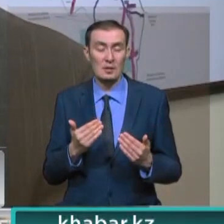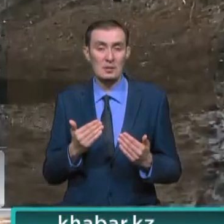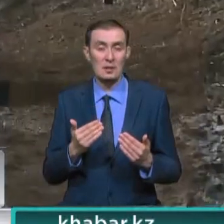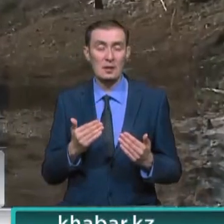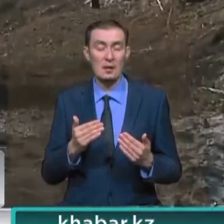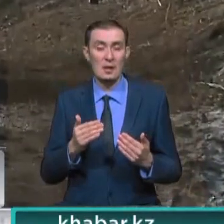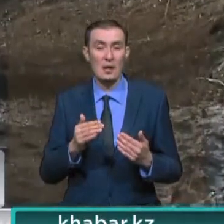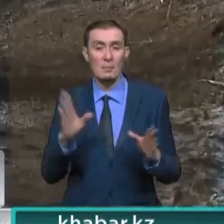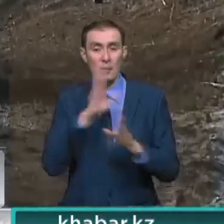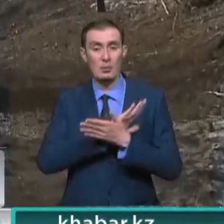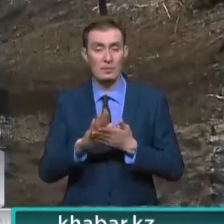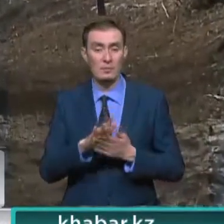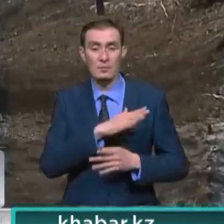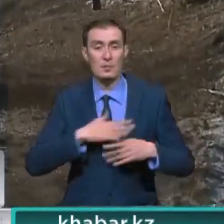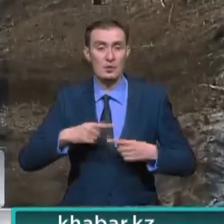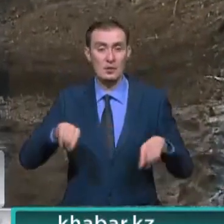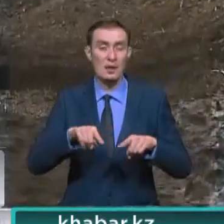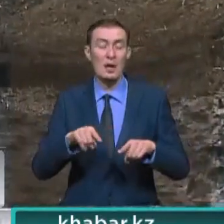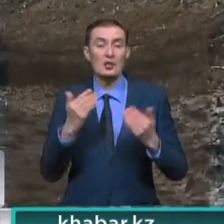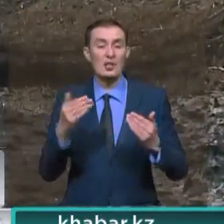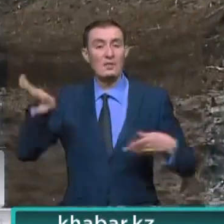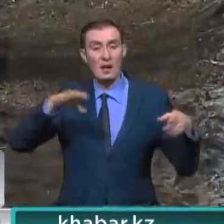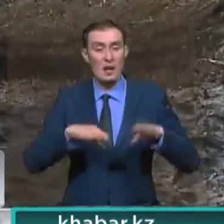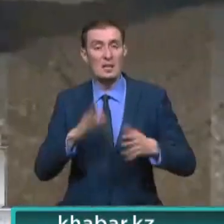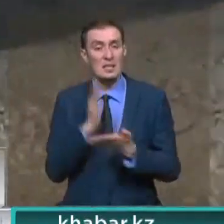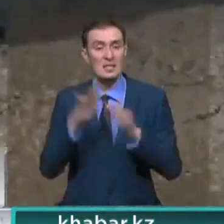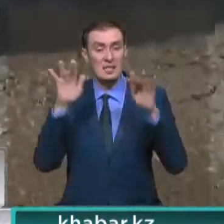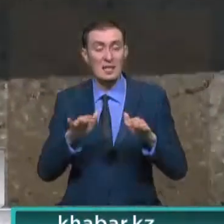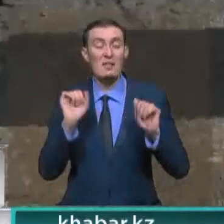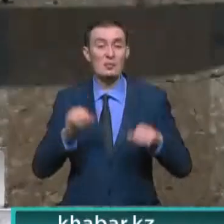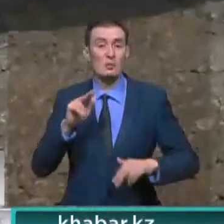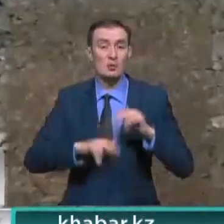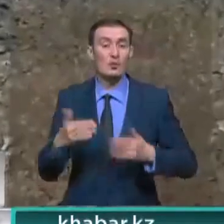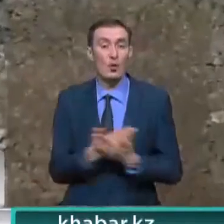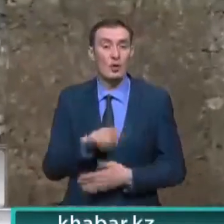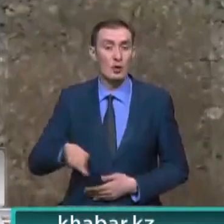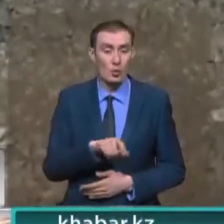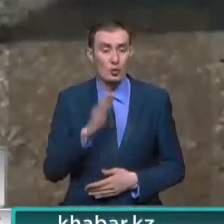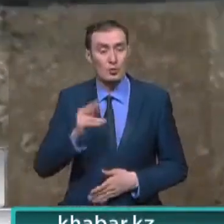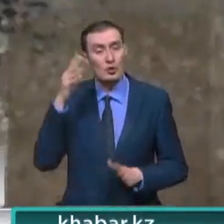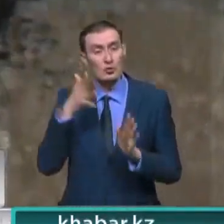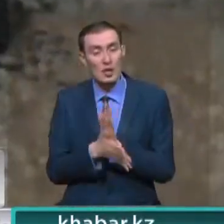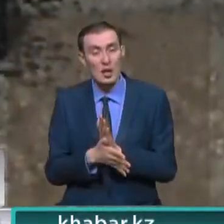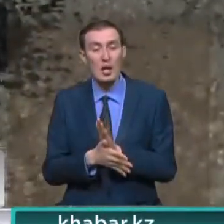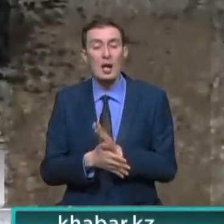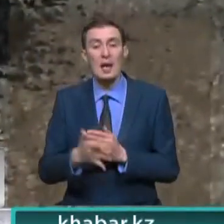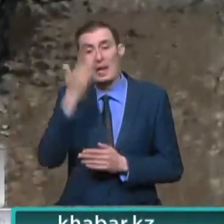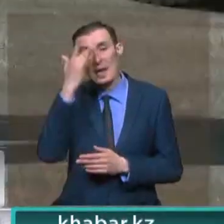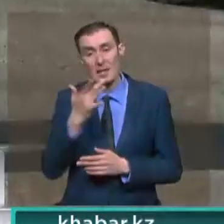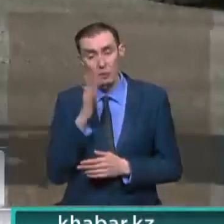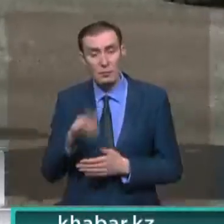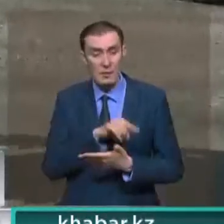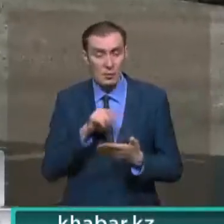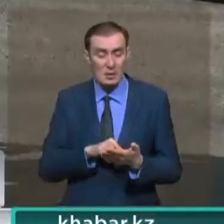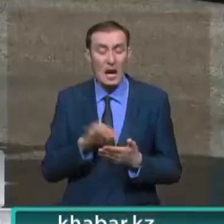полосой. В горах Ридера еще заснежено, и перспективные варианты строительства новой дороги изучат на месте ближе к июню. Что же